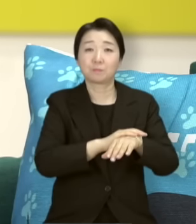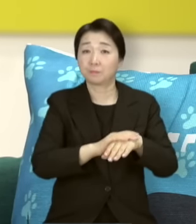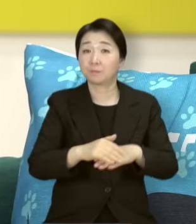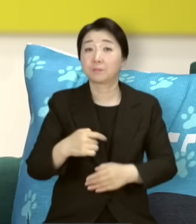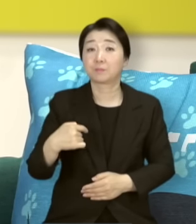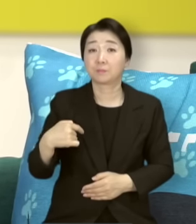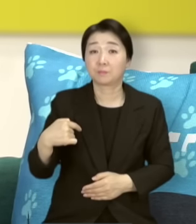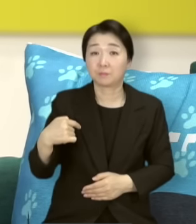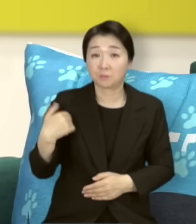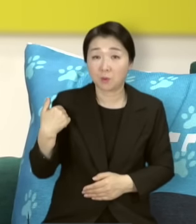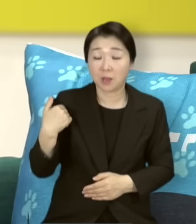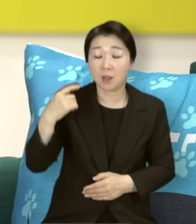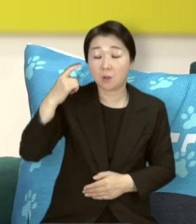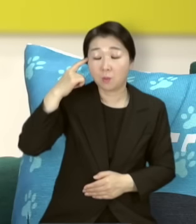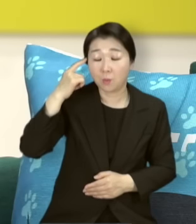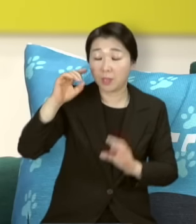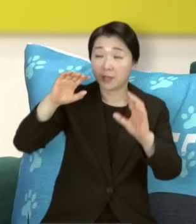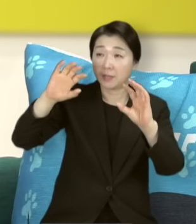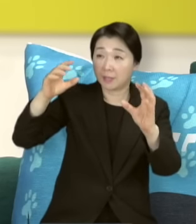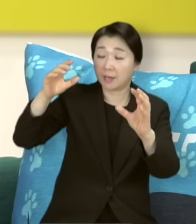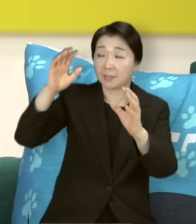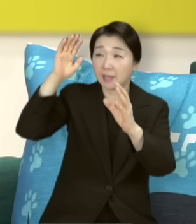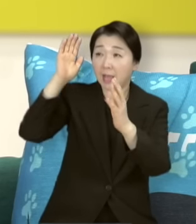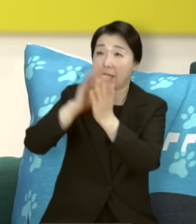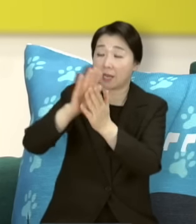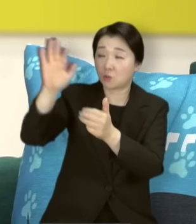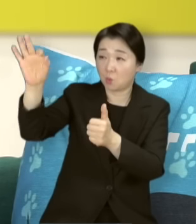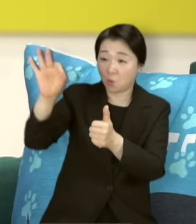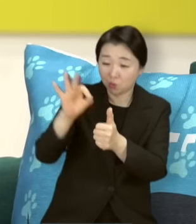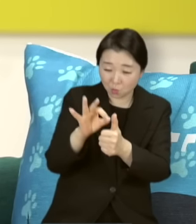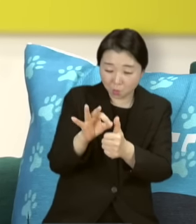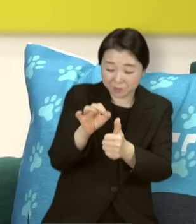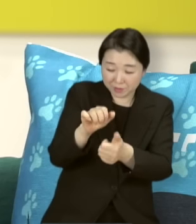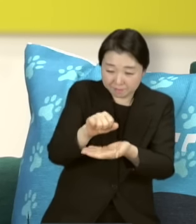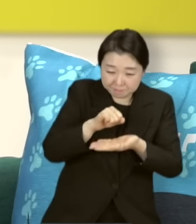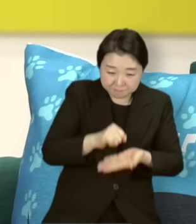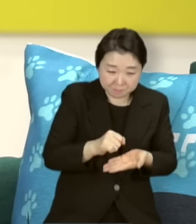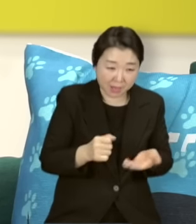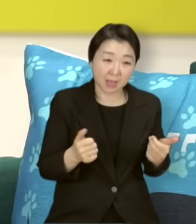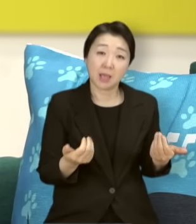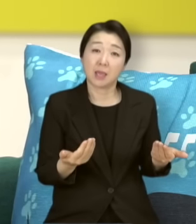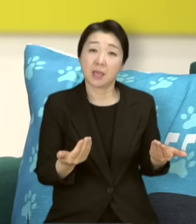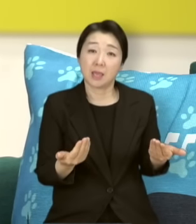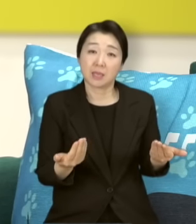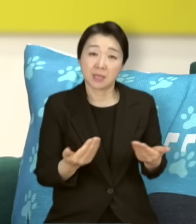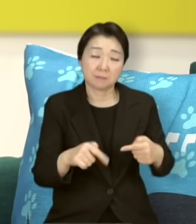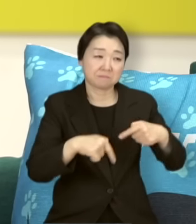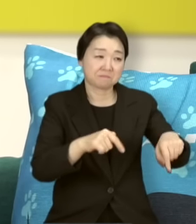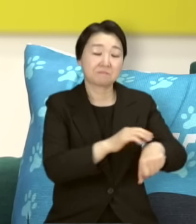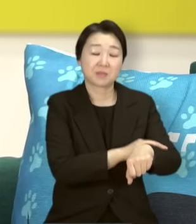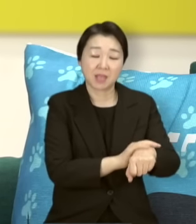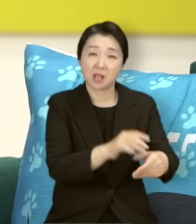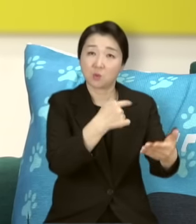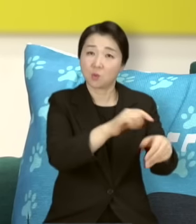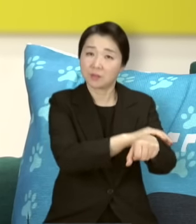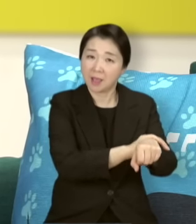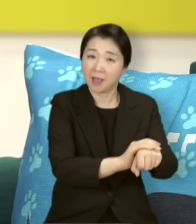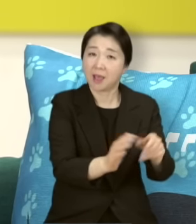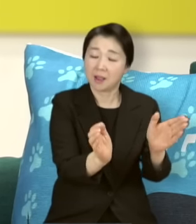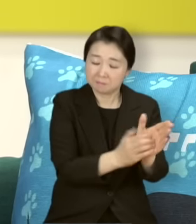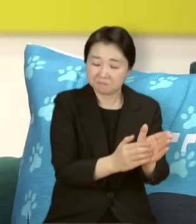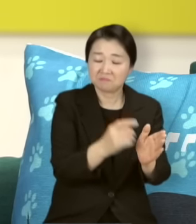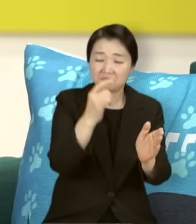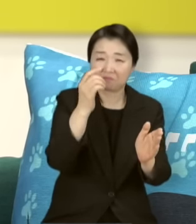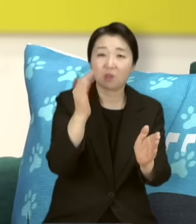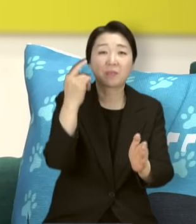네. 나라에서 주는 돈 가지고 열심히 살림하고 잘 교육시키면 되는 것으로. 네.